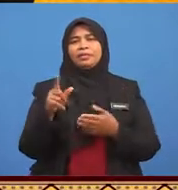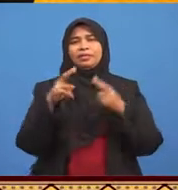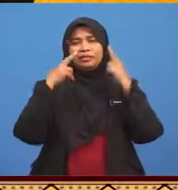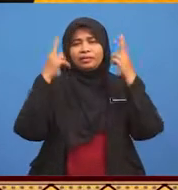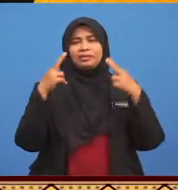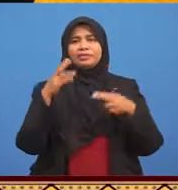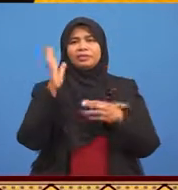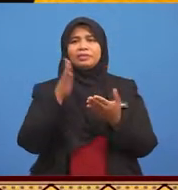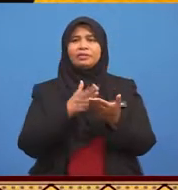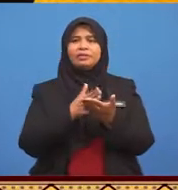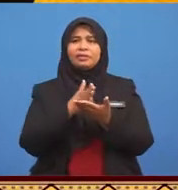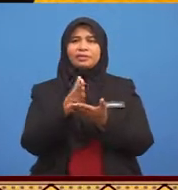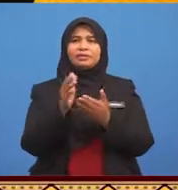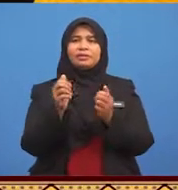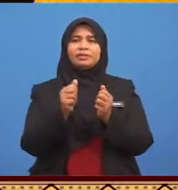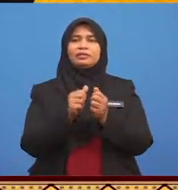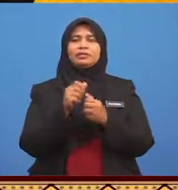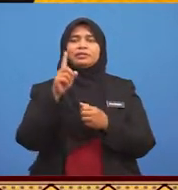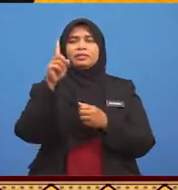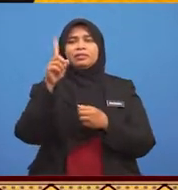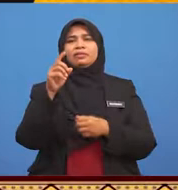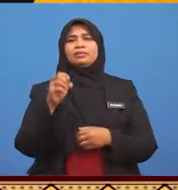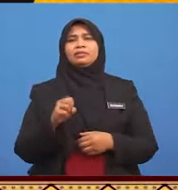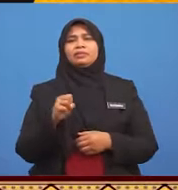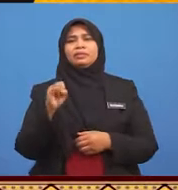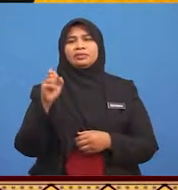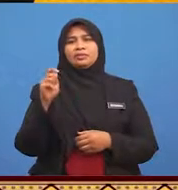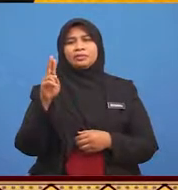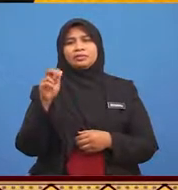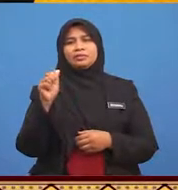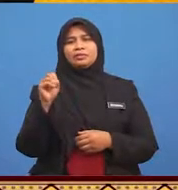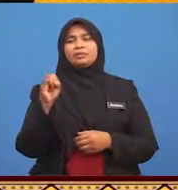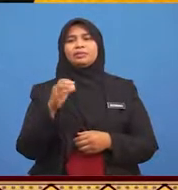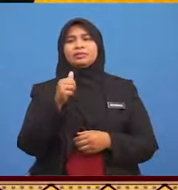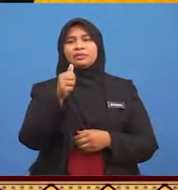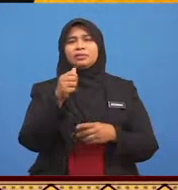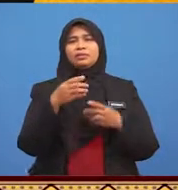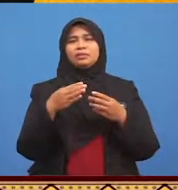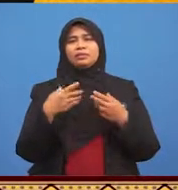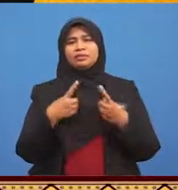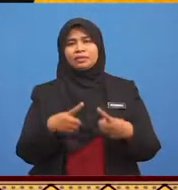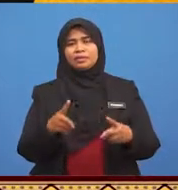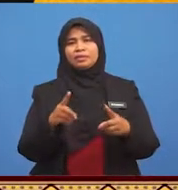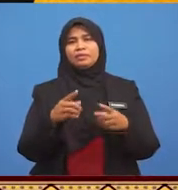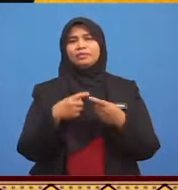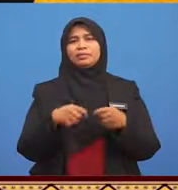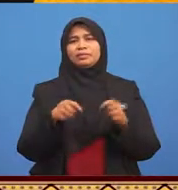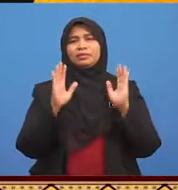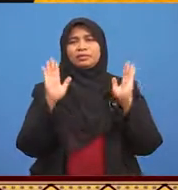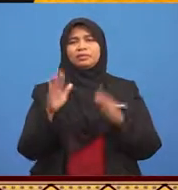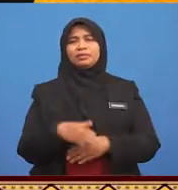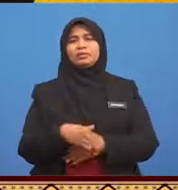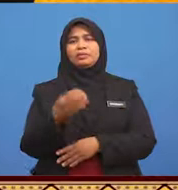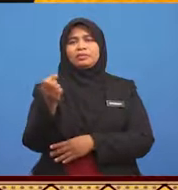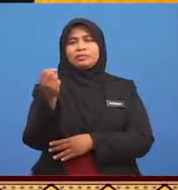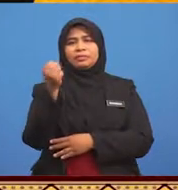akan teruskan dengan satu situasi. Anda sedang menunaikan solat fardu zuhur selepas